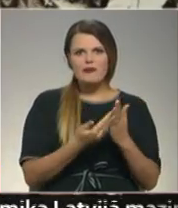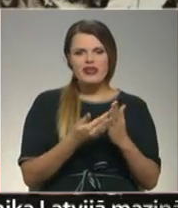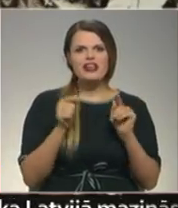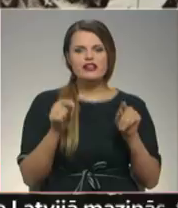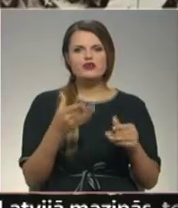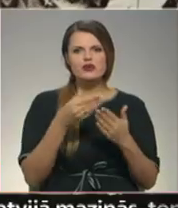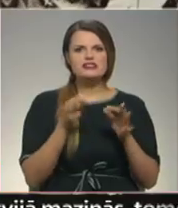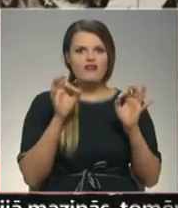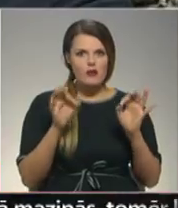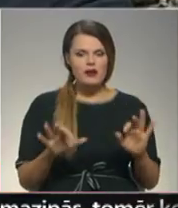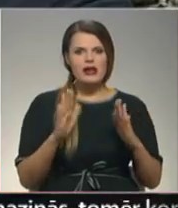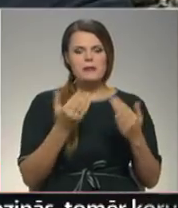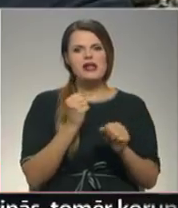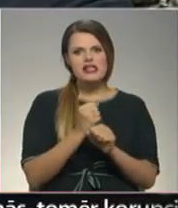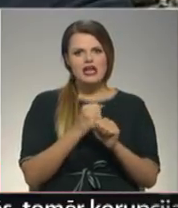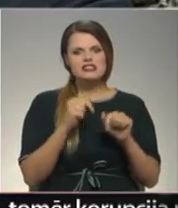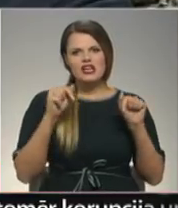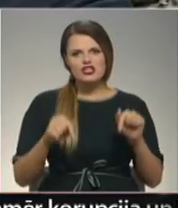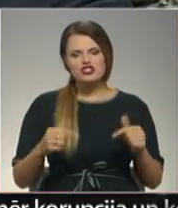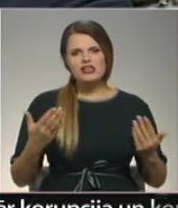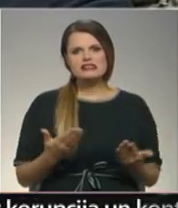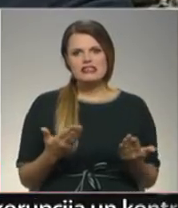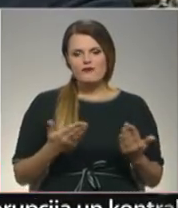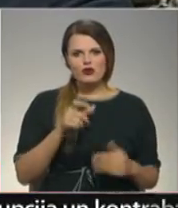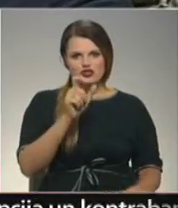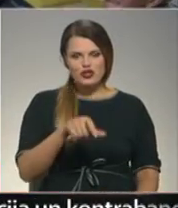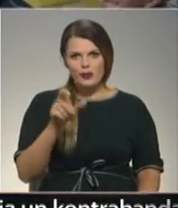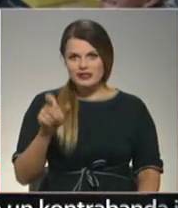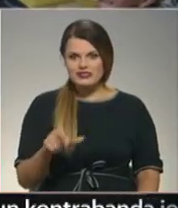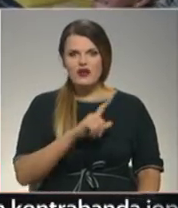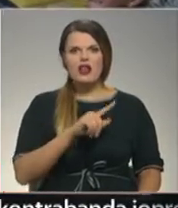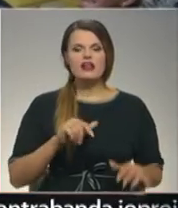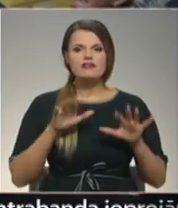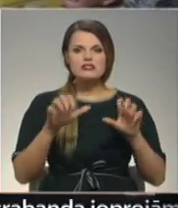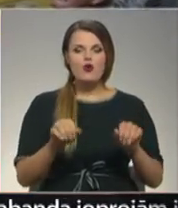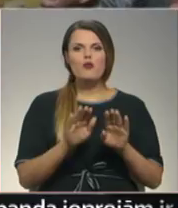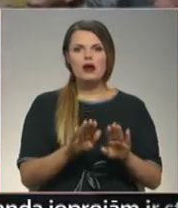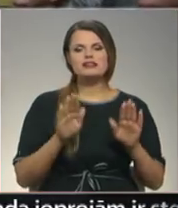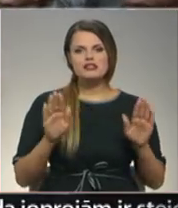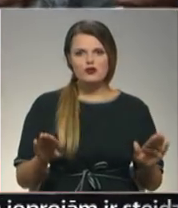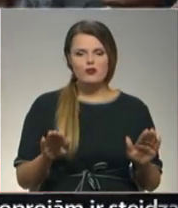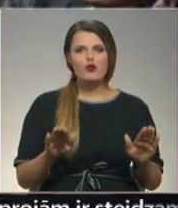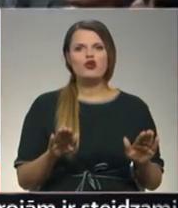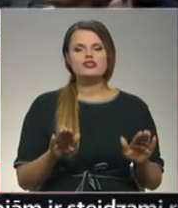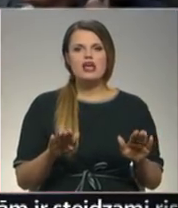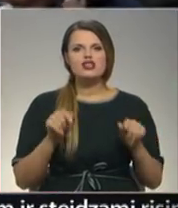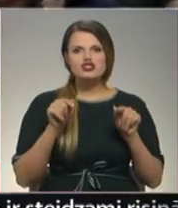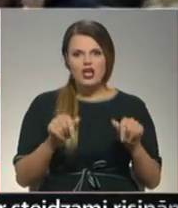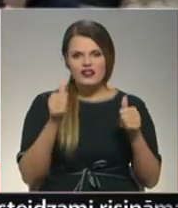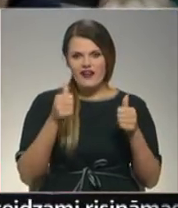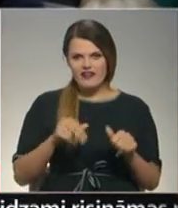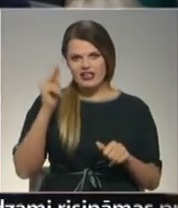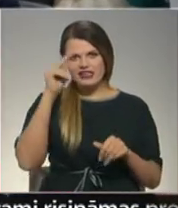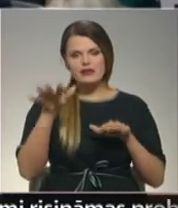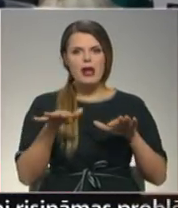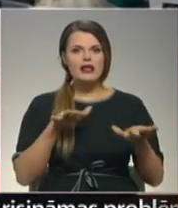to savu patiesību, bet jāstrādā šeit dzīvojošiem cilvēkiem. Latvijas okupācijas muzejs un sociālās atmiņas pētniecības centrs šādu seminārus